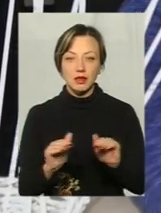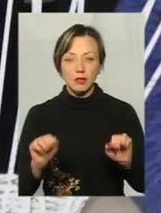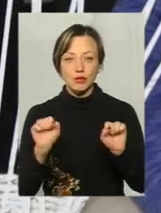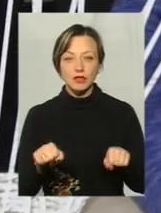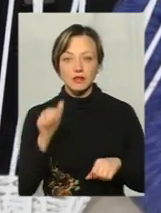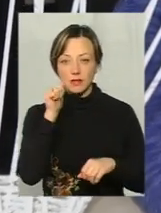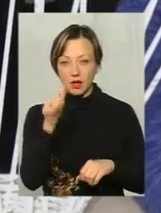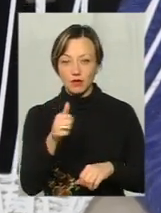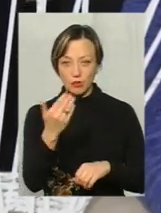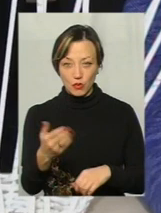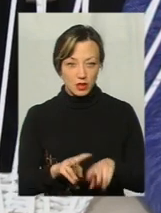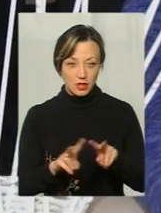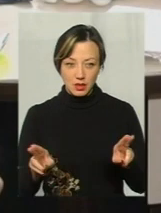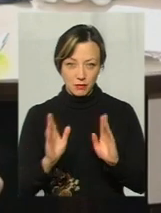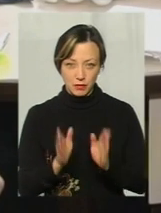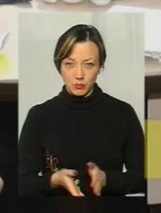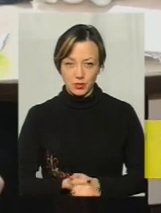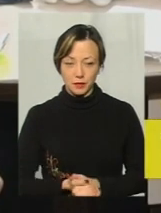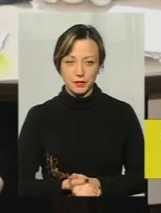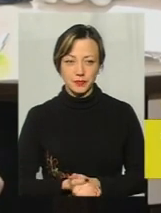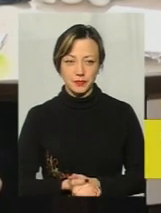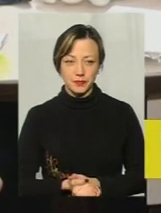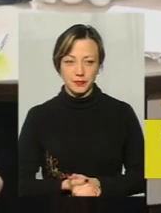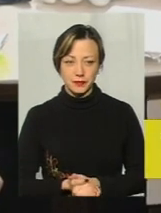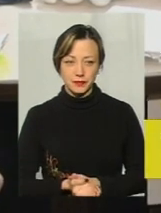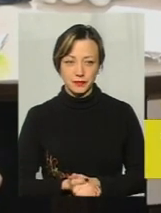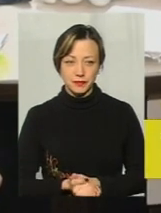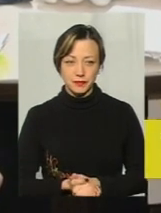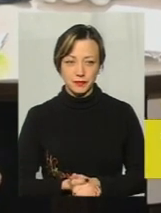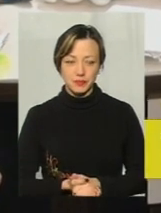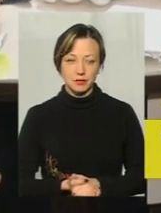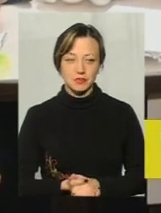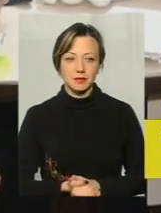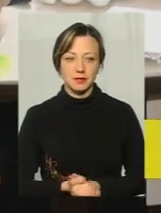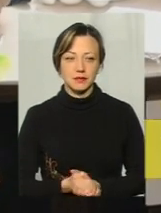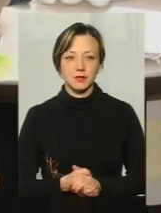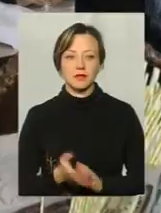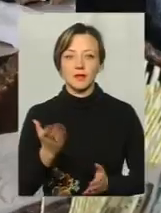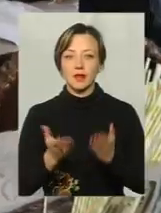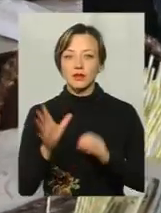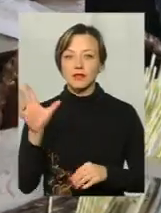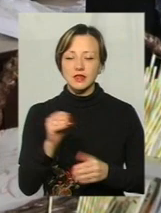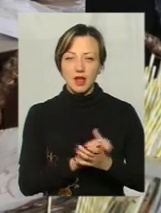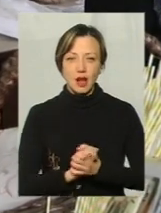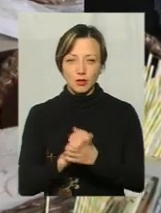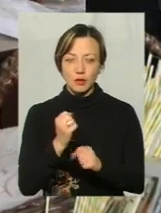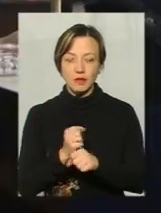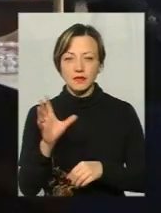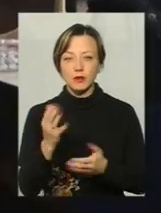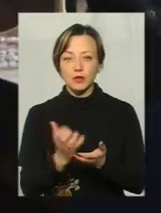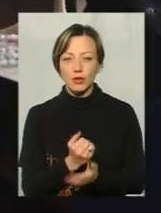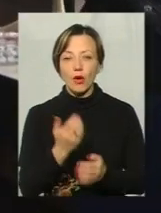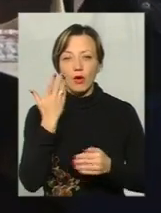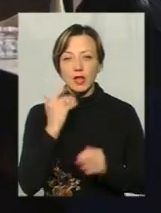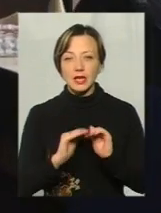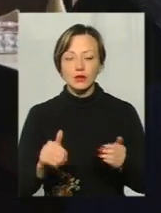можливо, завтра з тобою буде те саме. Якщо все робити разом, то все вийде. На думку педагогів, коли діти допомагають